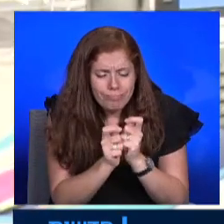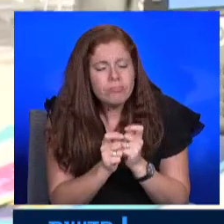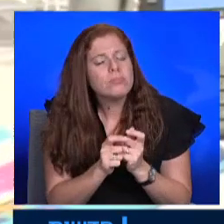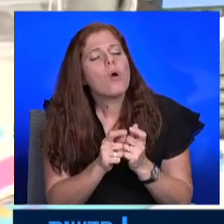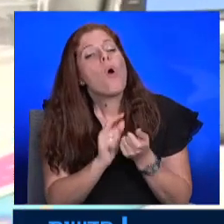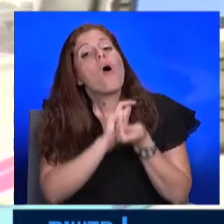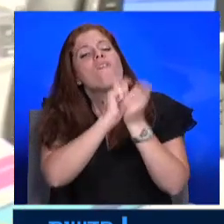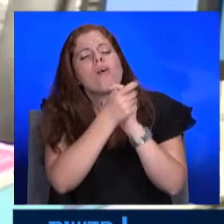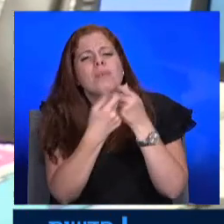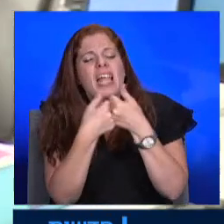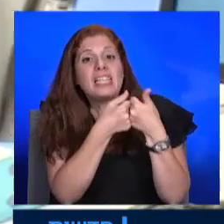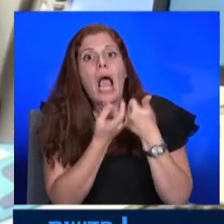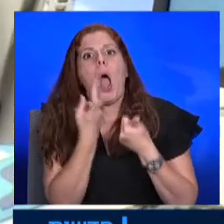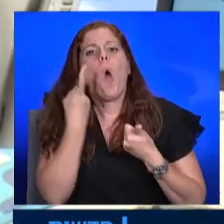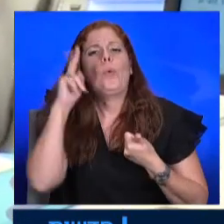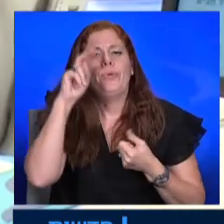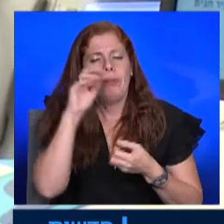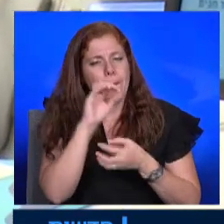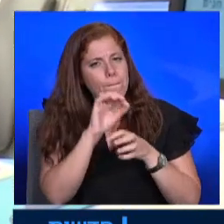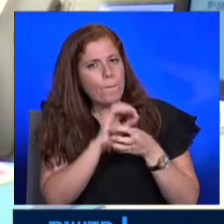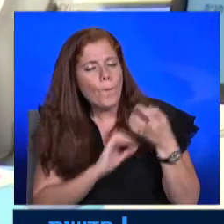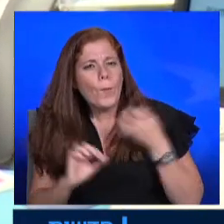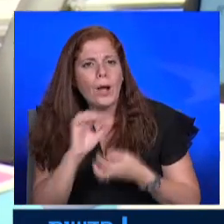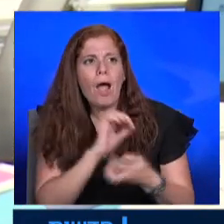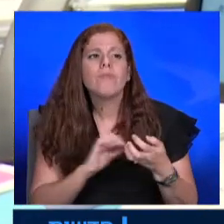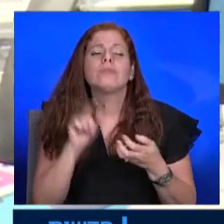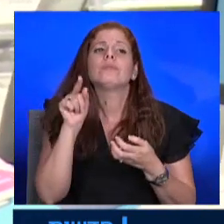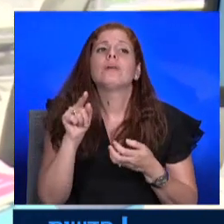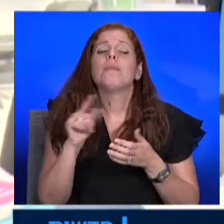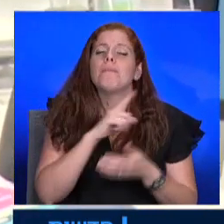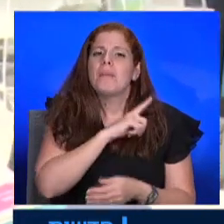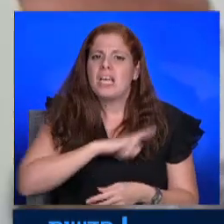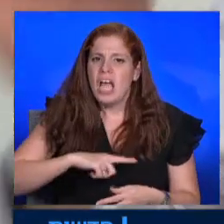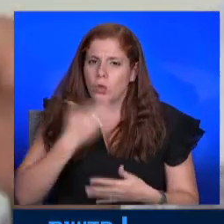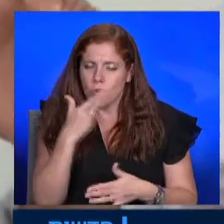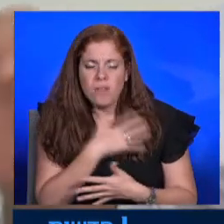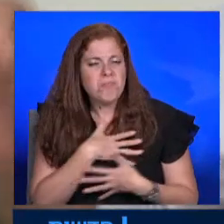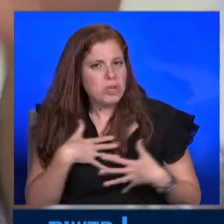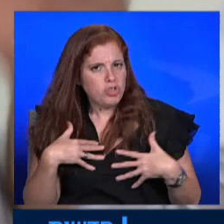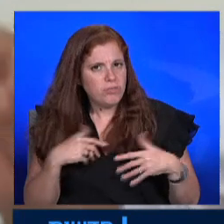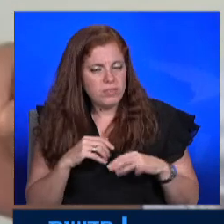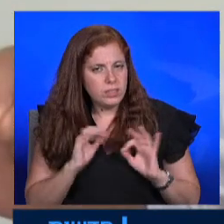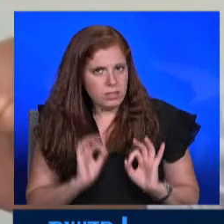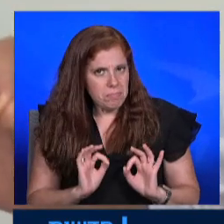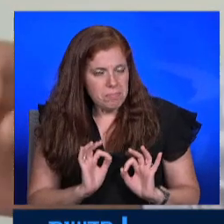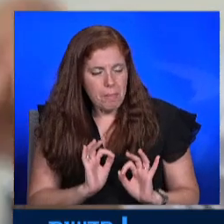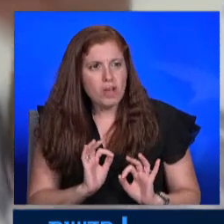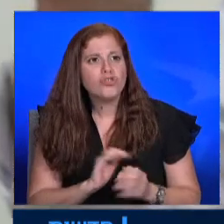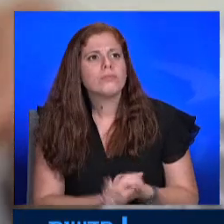יותר. בחמ"ל החינוך של עיריית ירושלים מרגישים זאת היטב. אנחנו יודעים את כל הנתונים על אותו